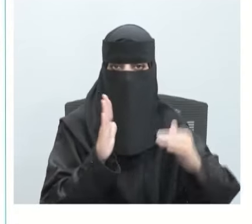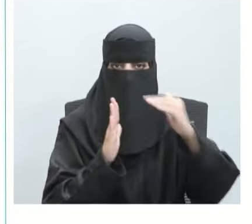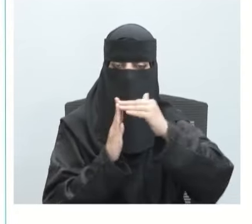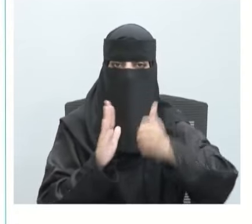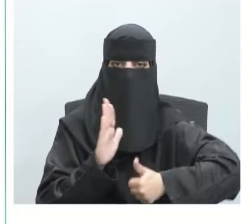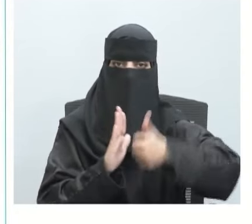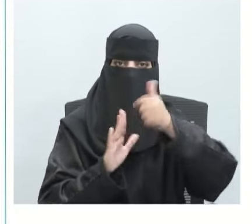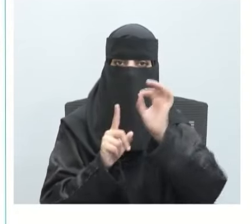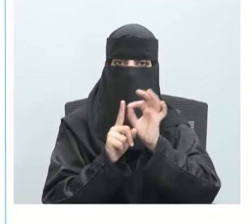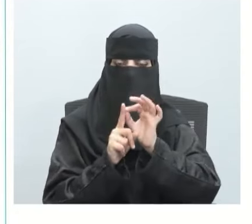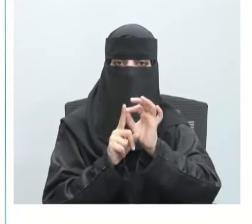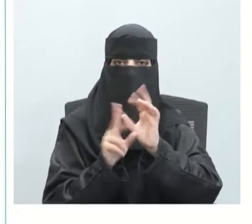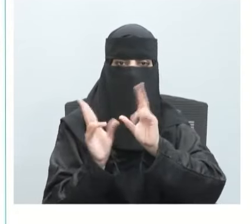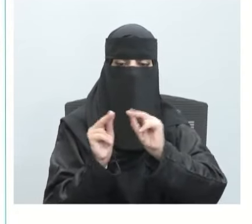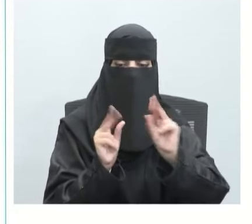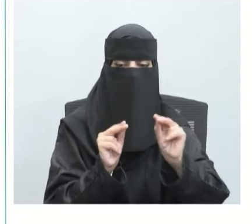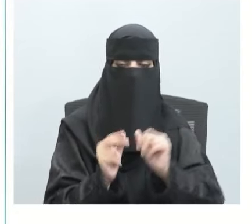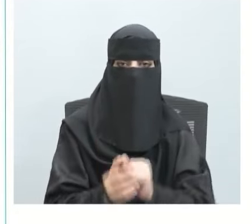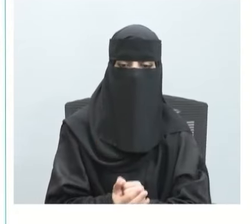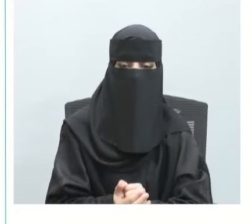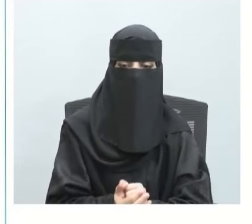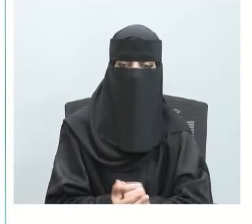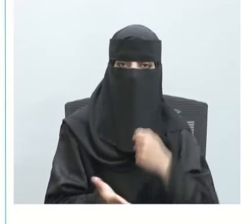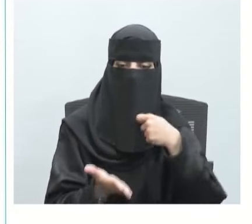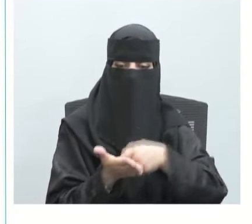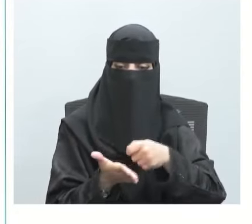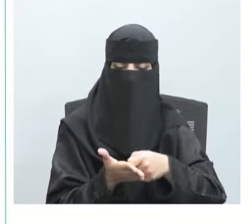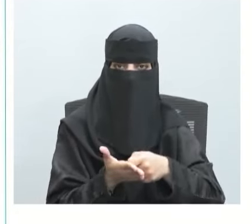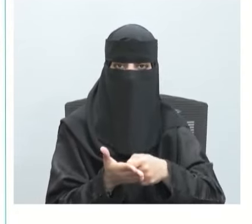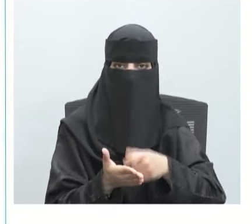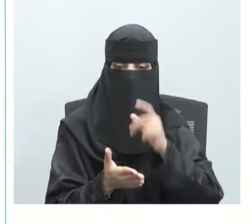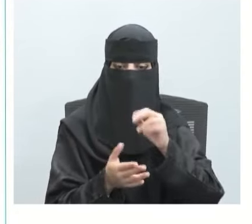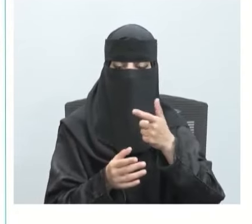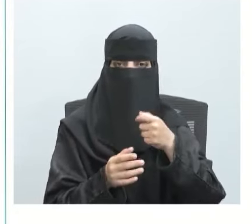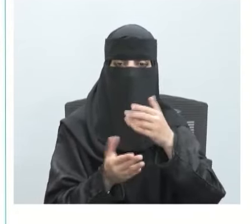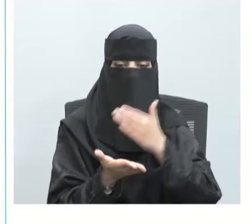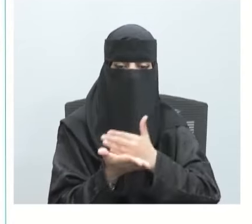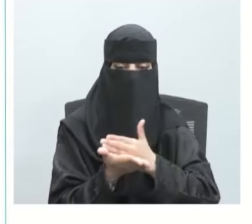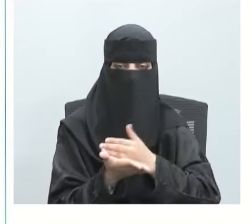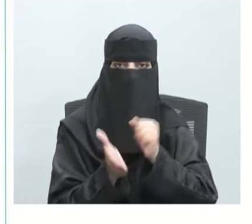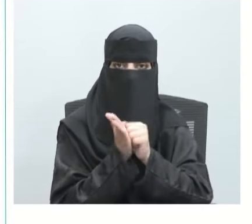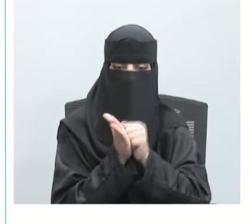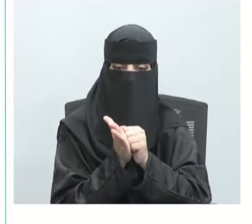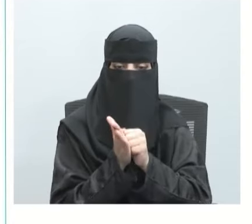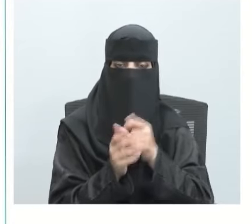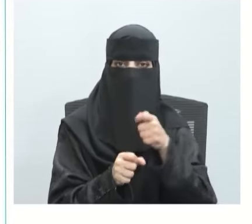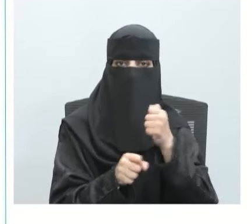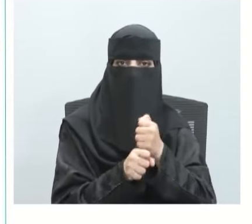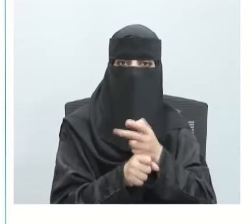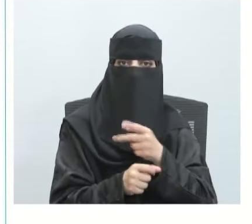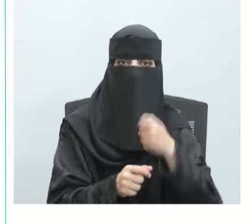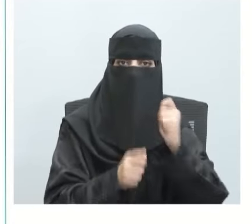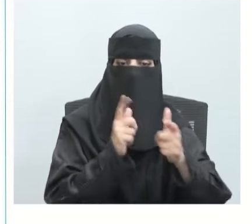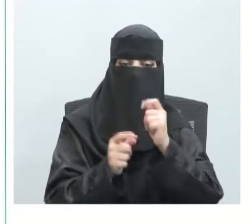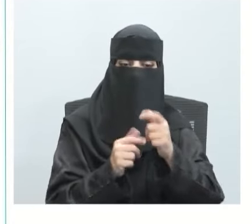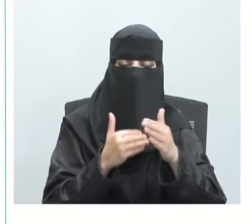اهدافك الماليه مثل دفع النفقات الحاليه كالفواتير المنزليه ورسوم العضويات